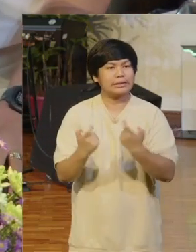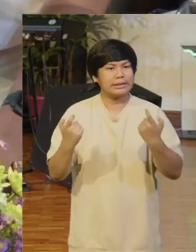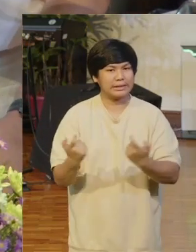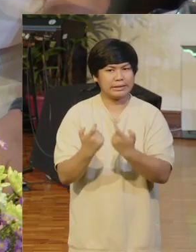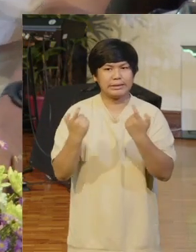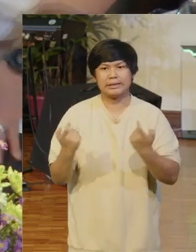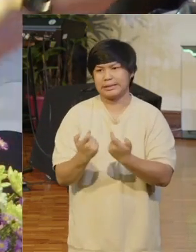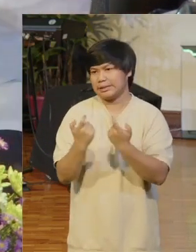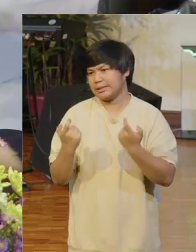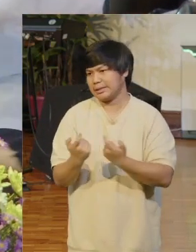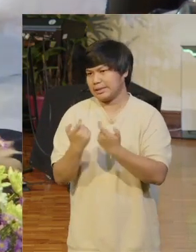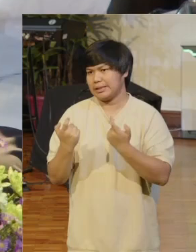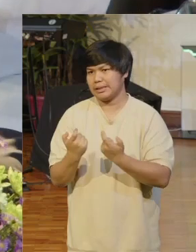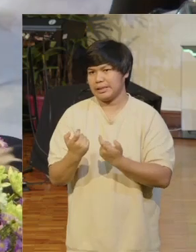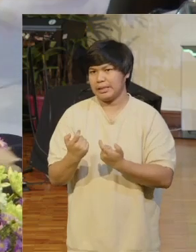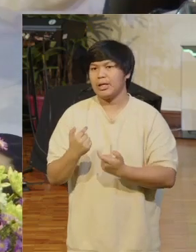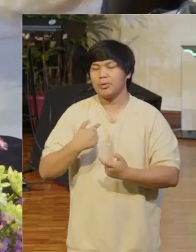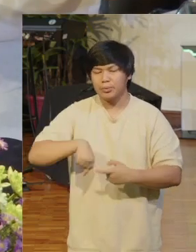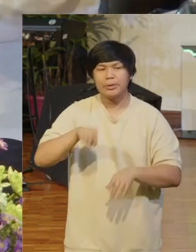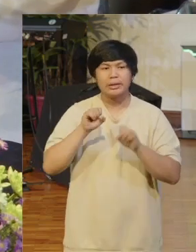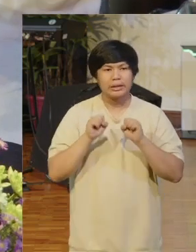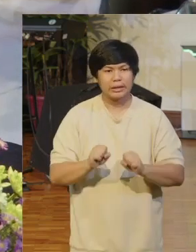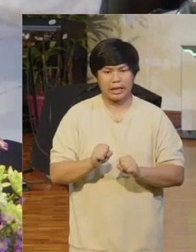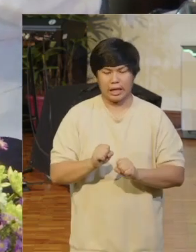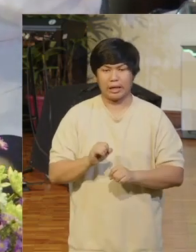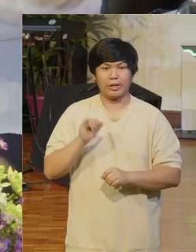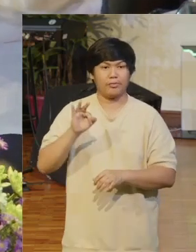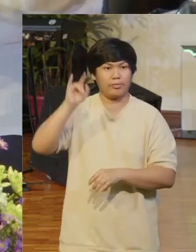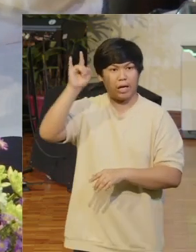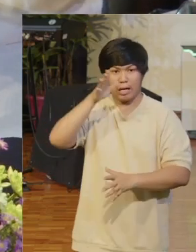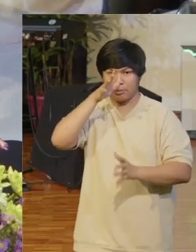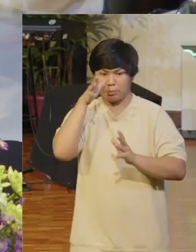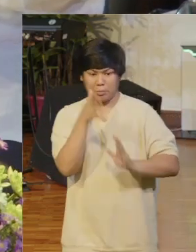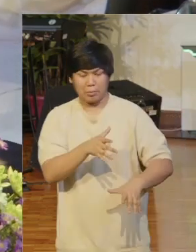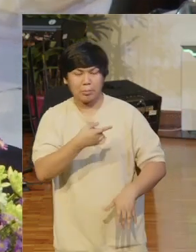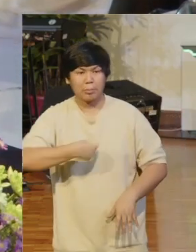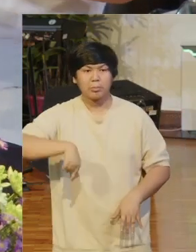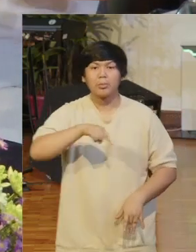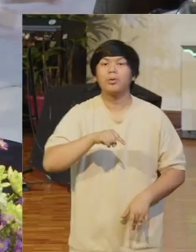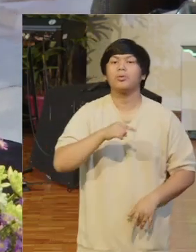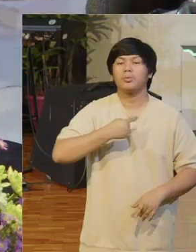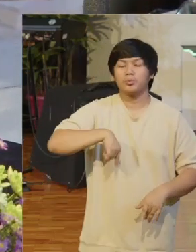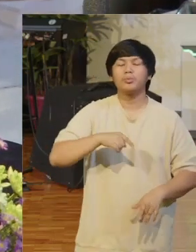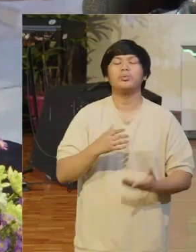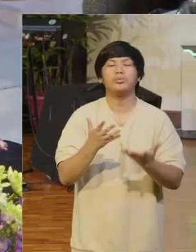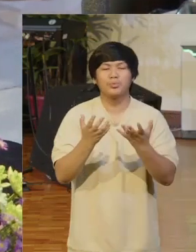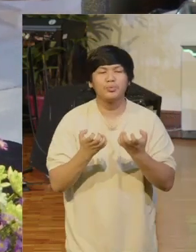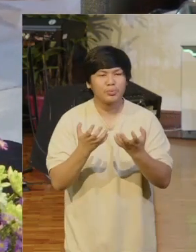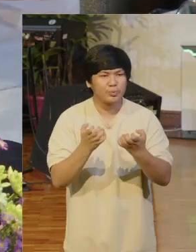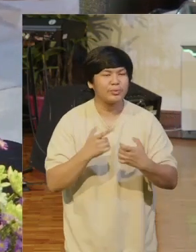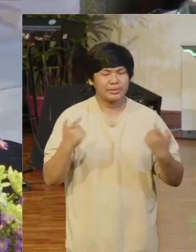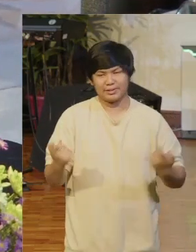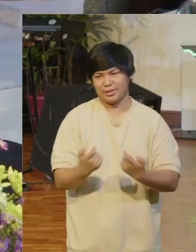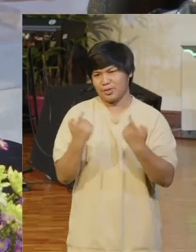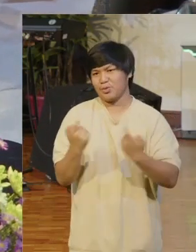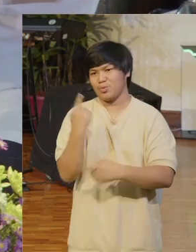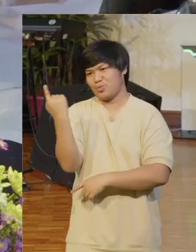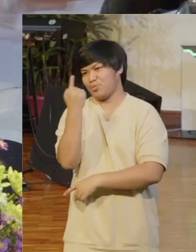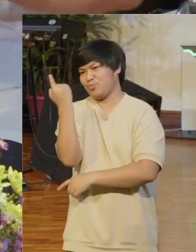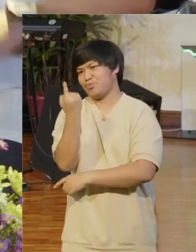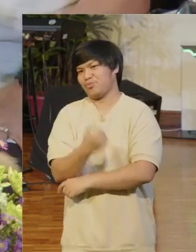Given a chance, left to ourselves, kung sa tayo lang, ang pipiliin po